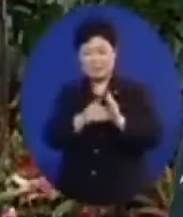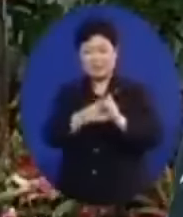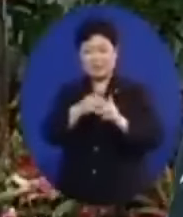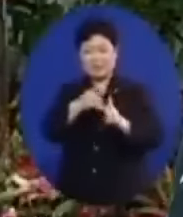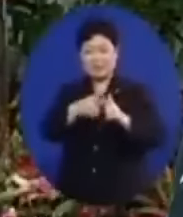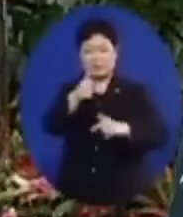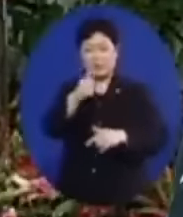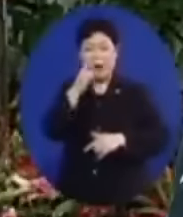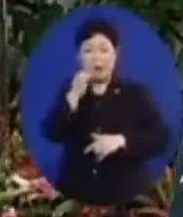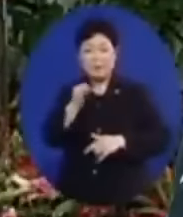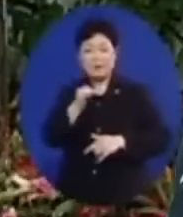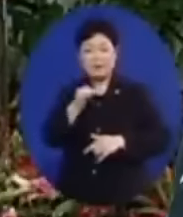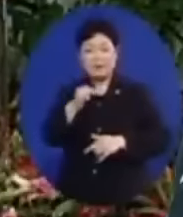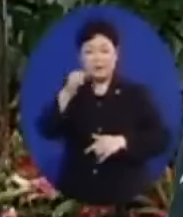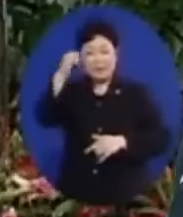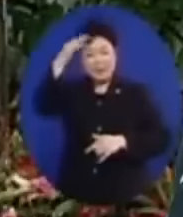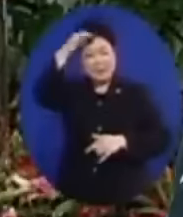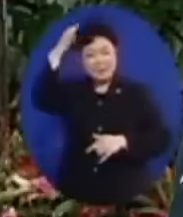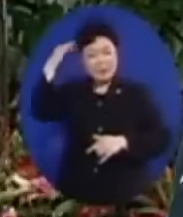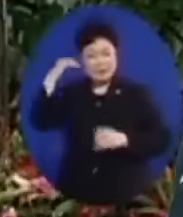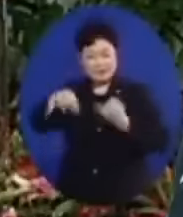어머니 마리아가